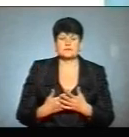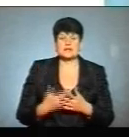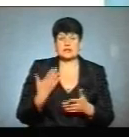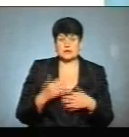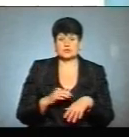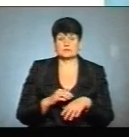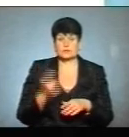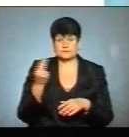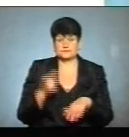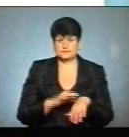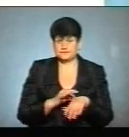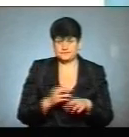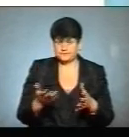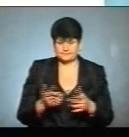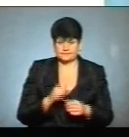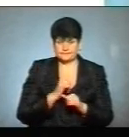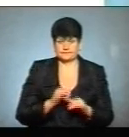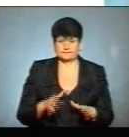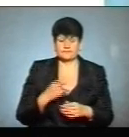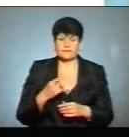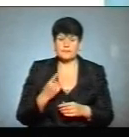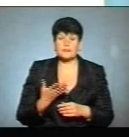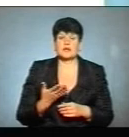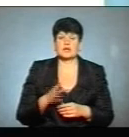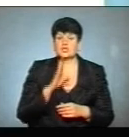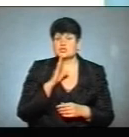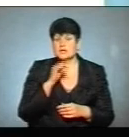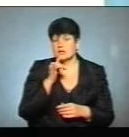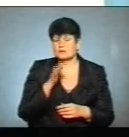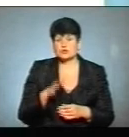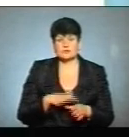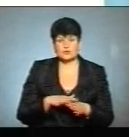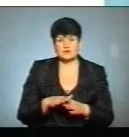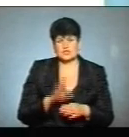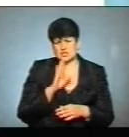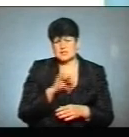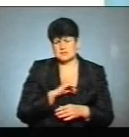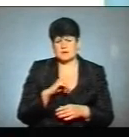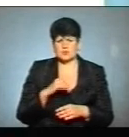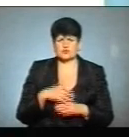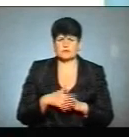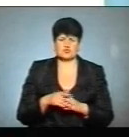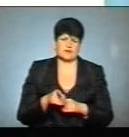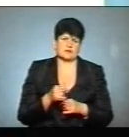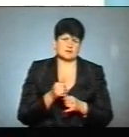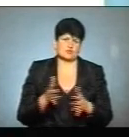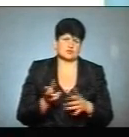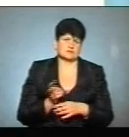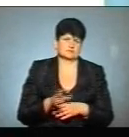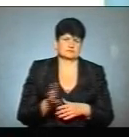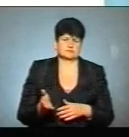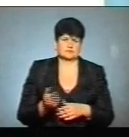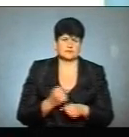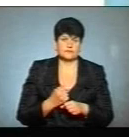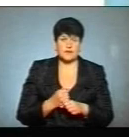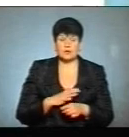важкі роботи, де жінка, можливо, не зможе виконувати, то вже вона сама розуміє, мабуть, що на таку роботу вона не піде. Але